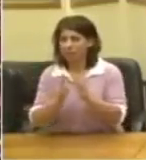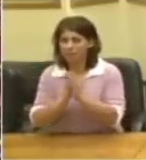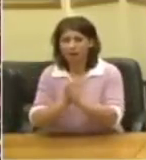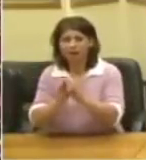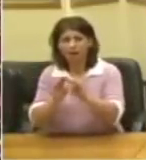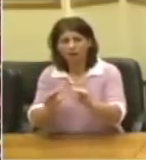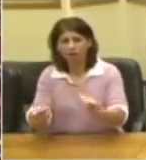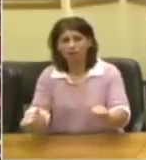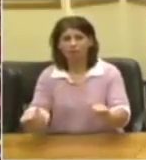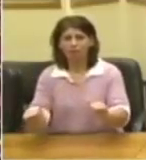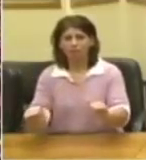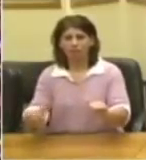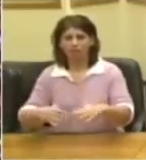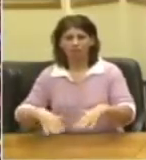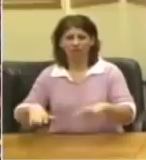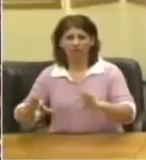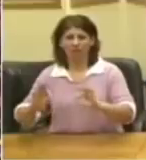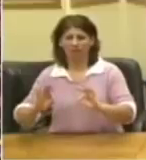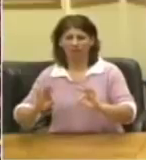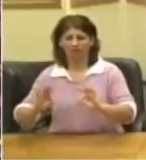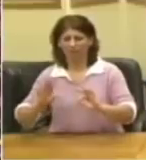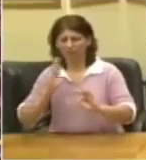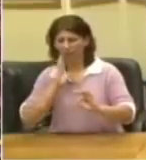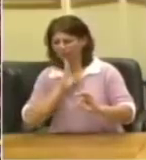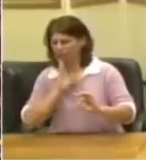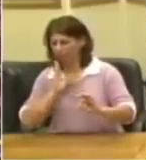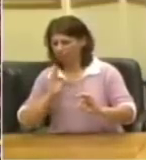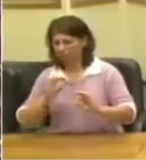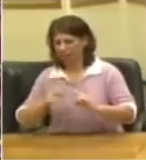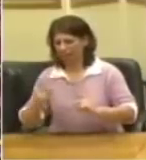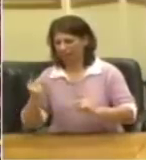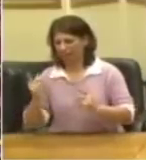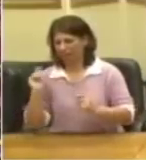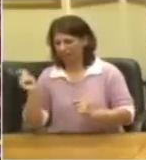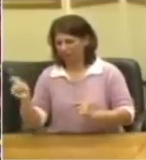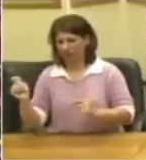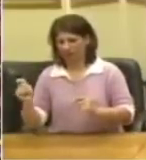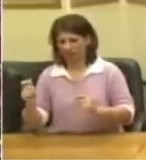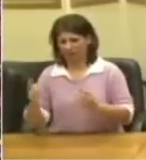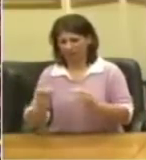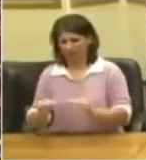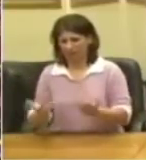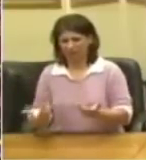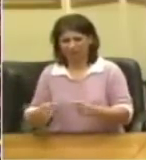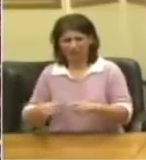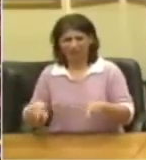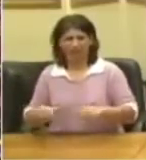Μη δίνουμε τροφή σε παραπολιτικές και αντιπολιτικές καταστάσεις εκτός της αιθούσης.